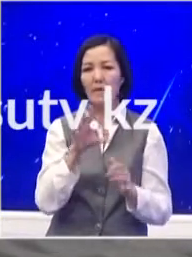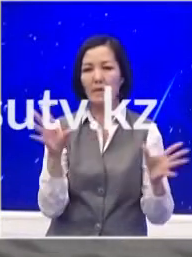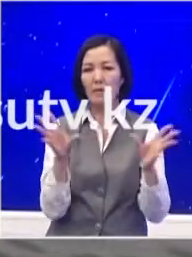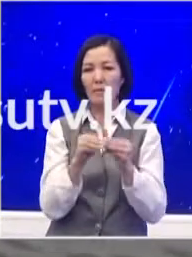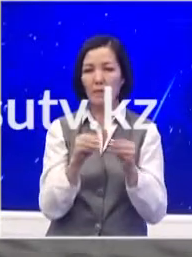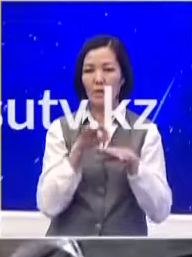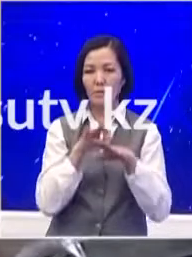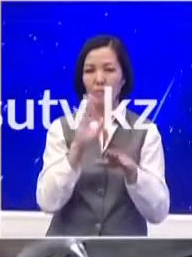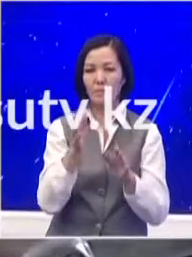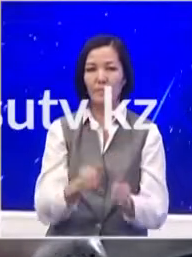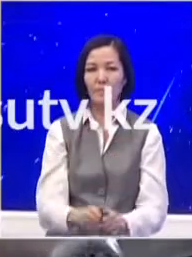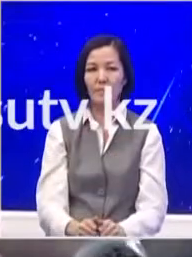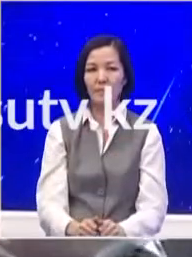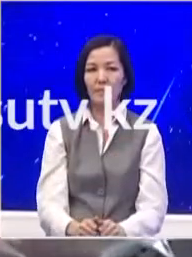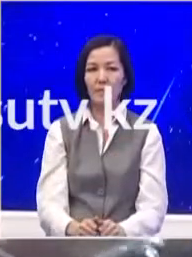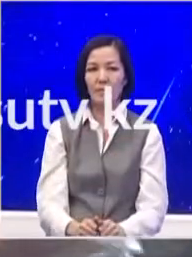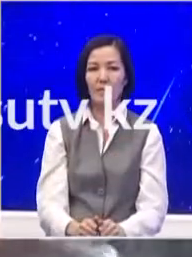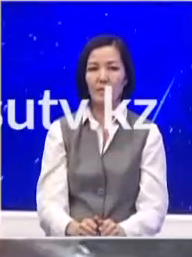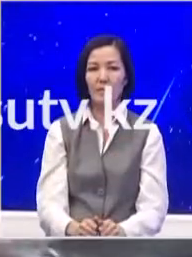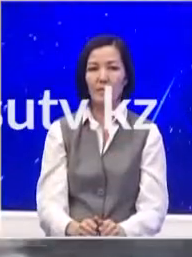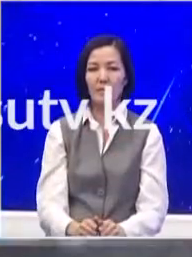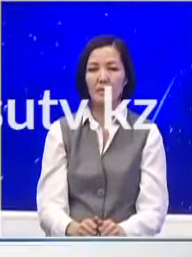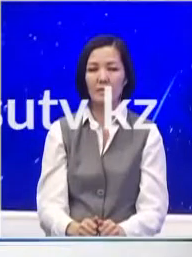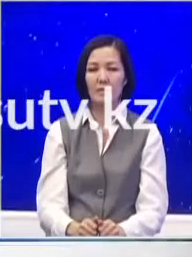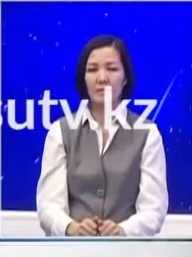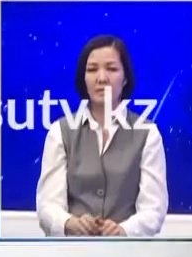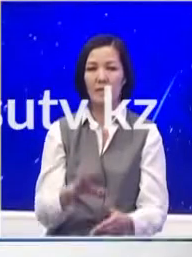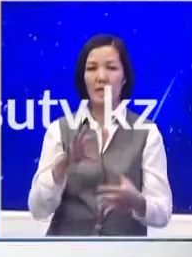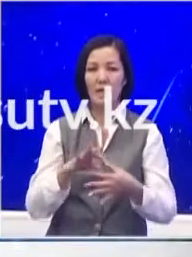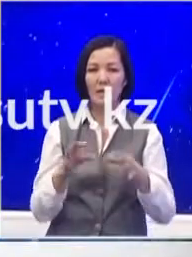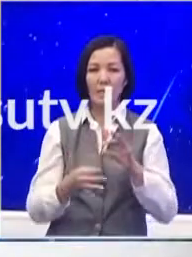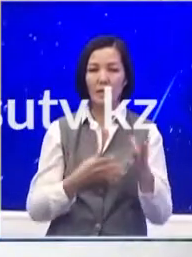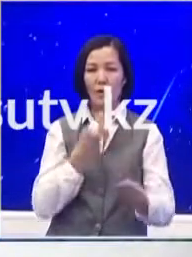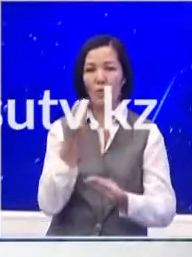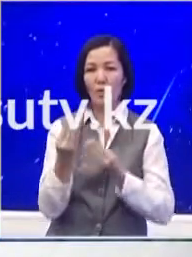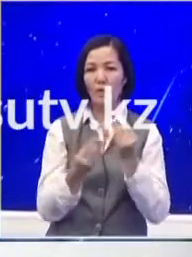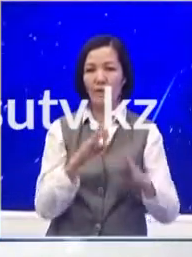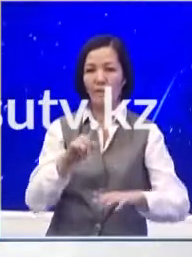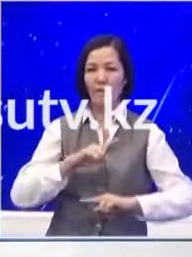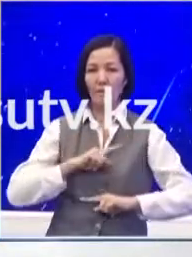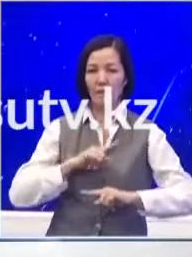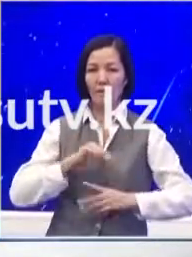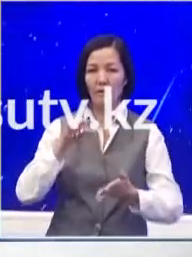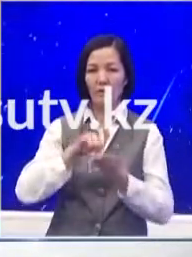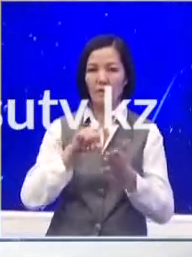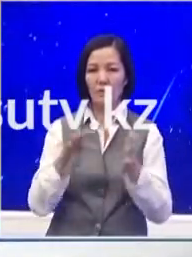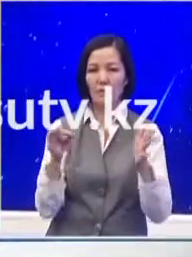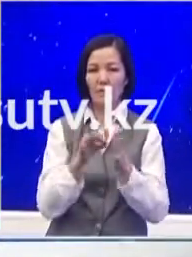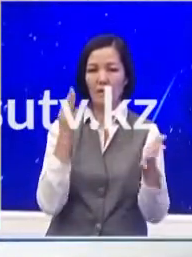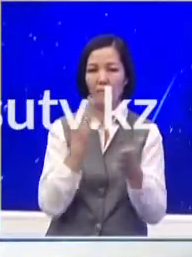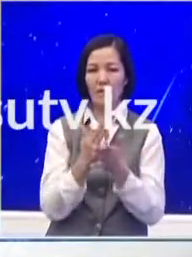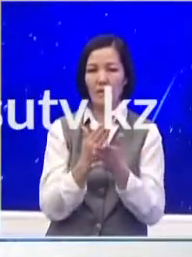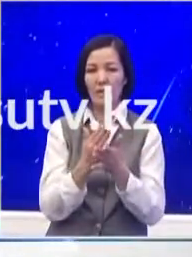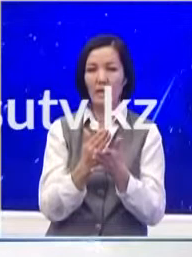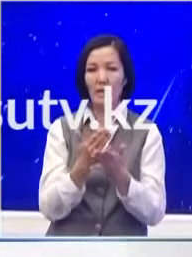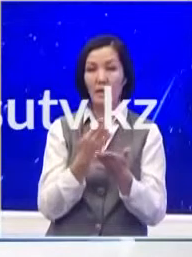көрсетті. Планируем попасть в финал. Олимпиада ойындарында алдымен финалдық кезеңге шығуды мақсат етіп отырмыз.